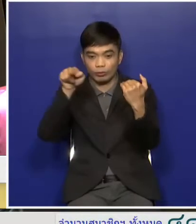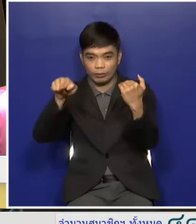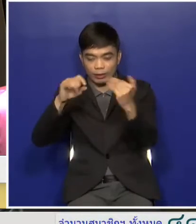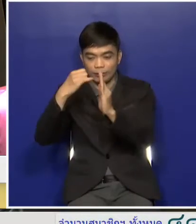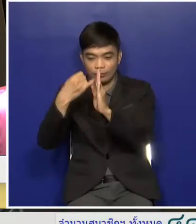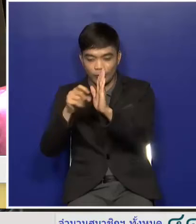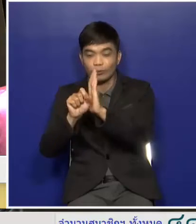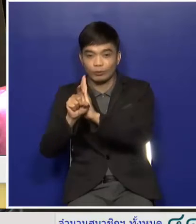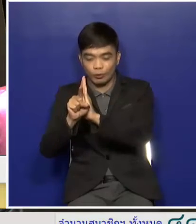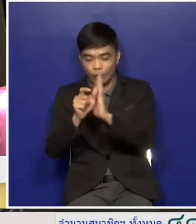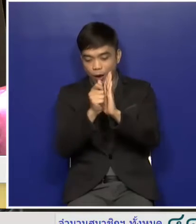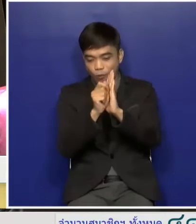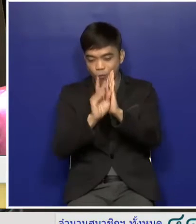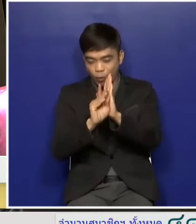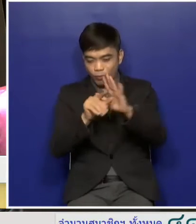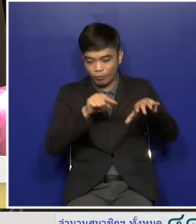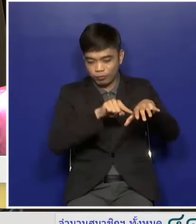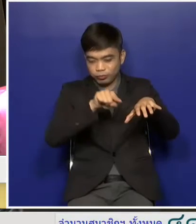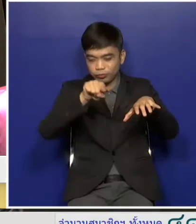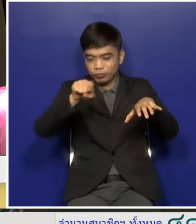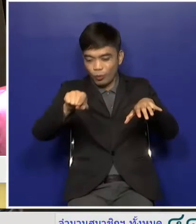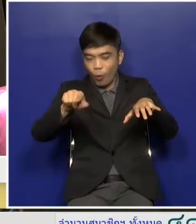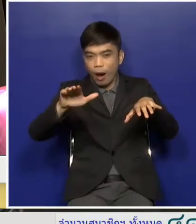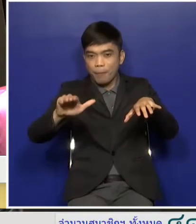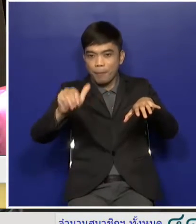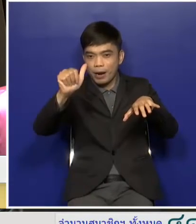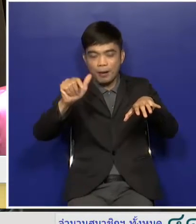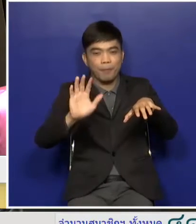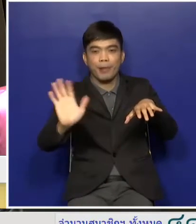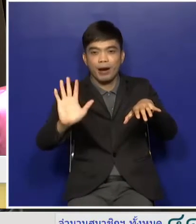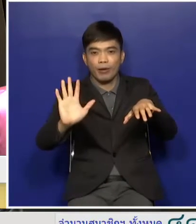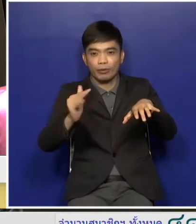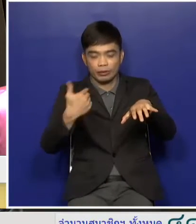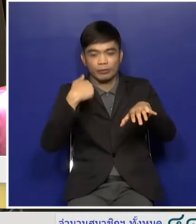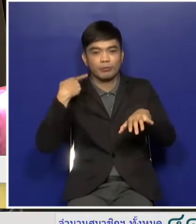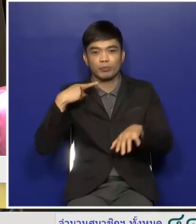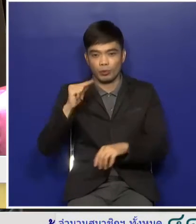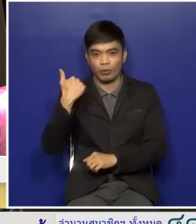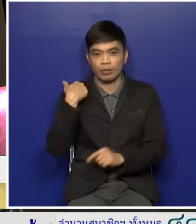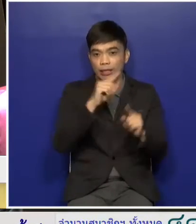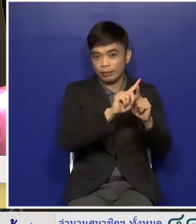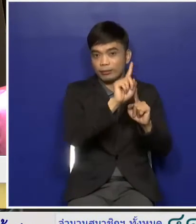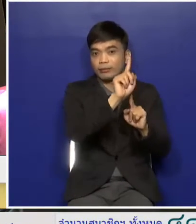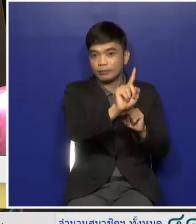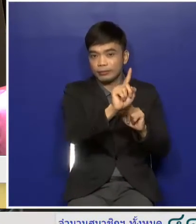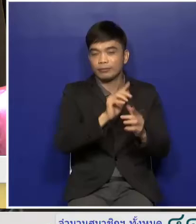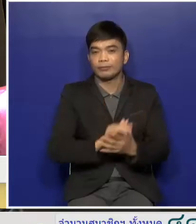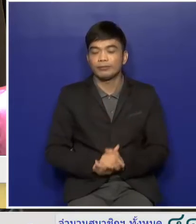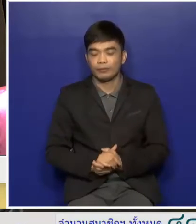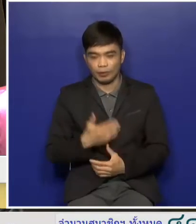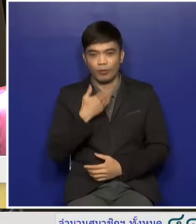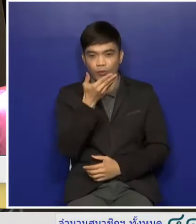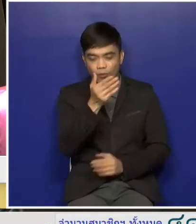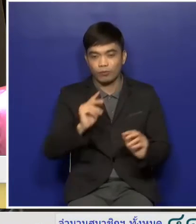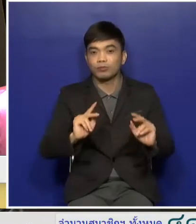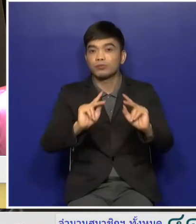ศทเกตรทจะจะไปอุบลไม่ต้องเข้าเมืองแล้วกจากอบลกลไปสทธิเกศ ซึจะเป็ประโยชนนเรทหนึ่ ซึ่จะขอทางกสวกรนาค